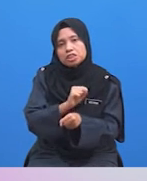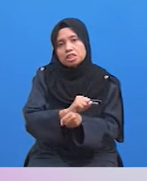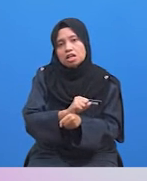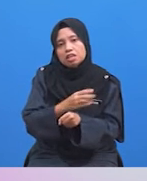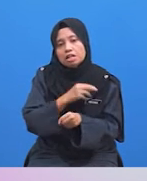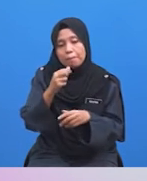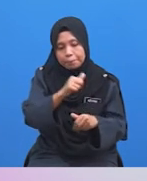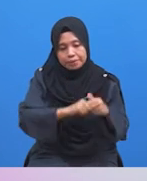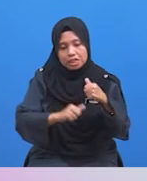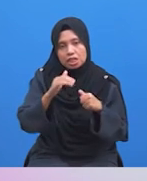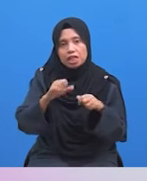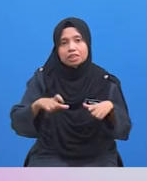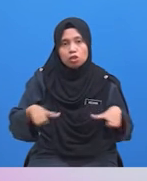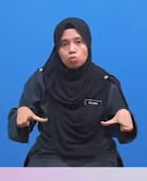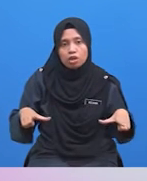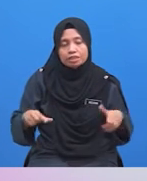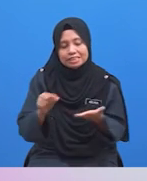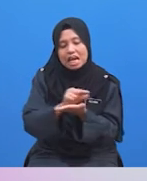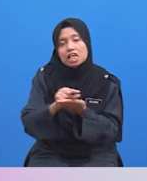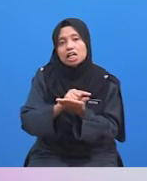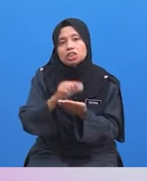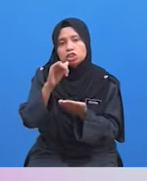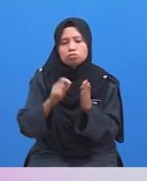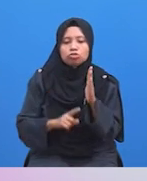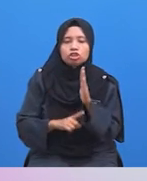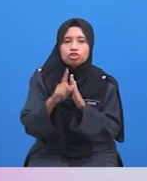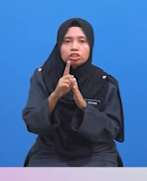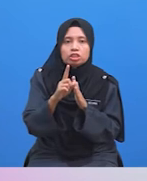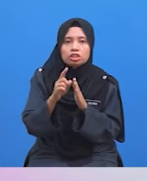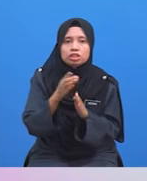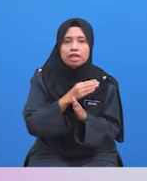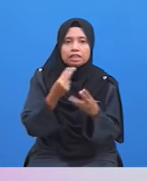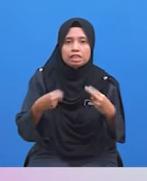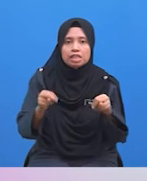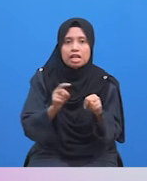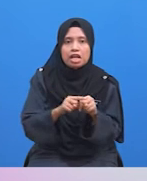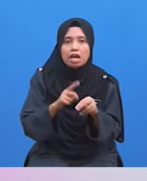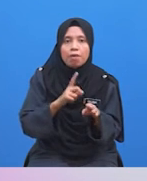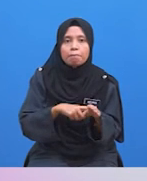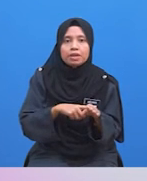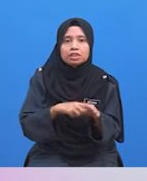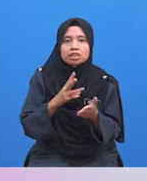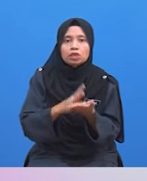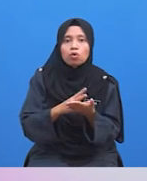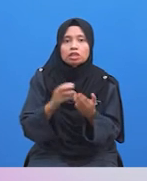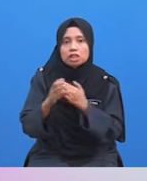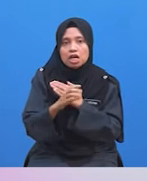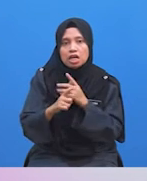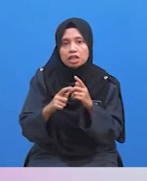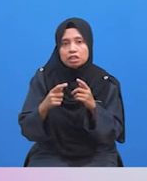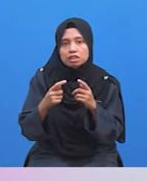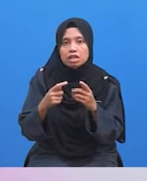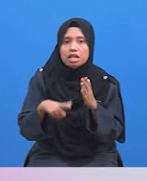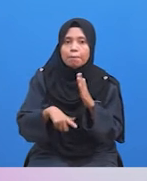luas yang menawarkan gaji yang lebih tinggi serta nilai mata uang negara yang dituju lebih